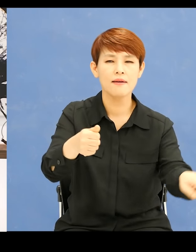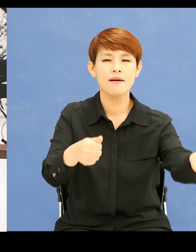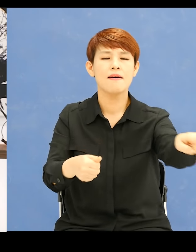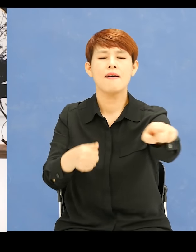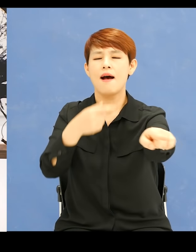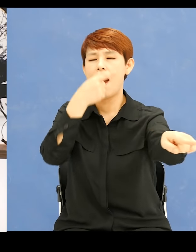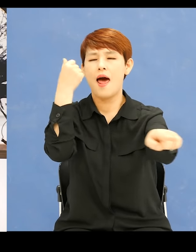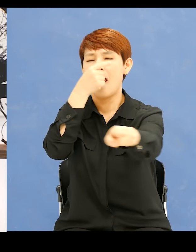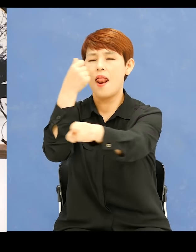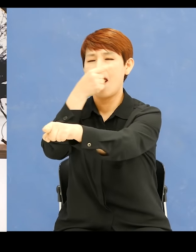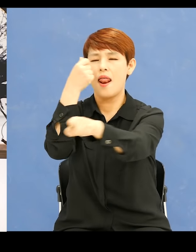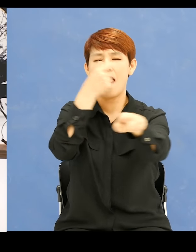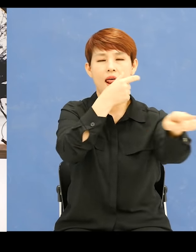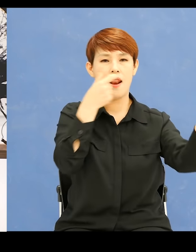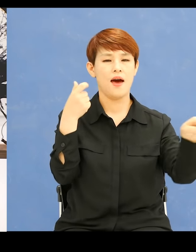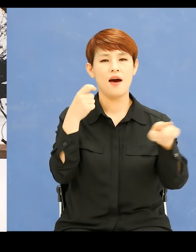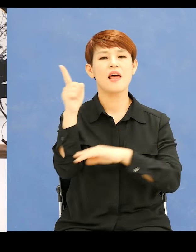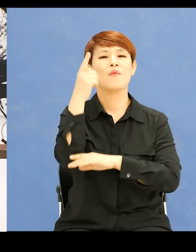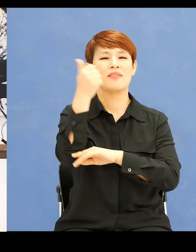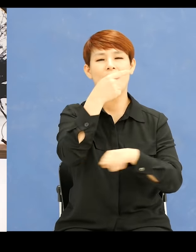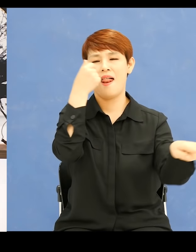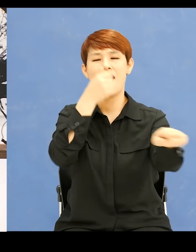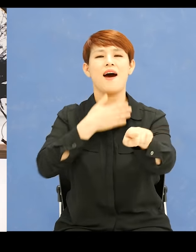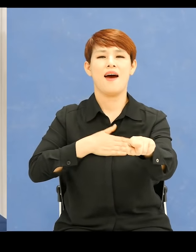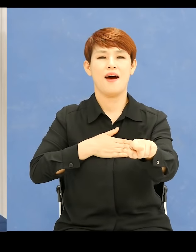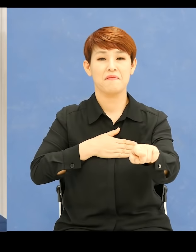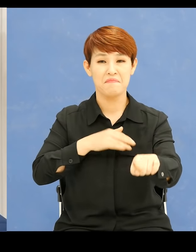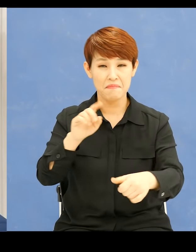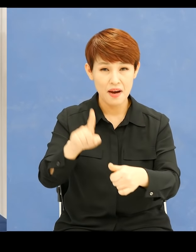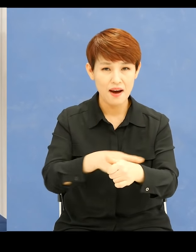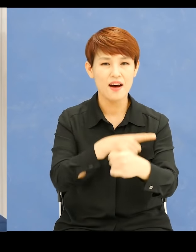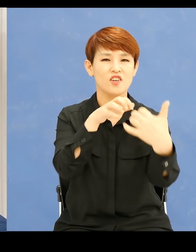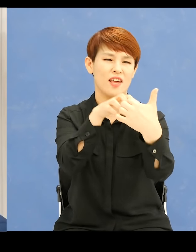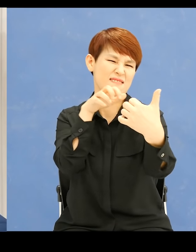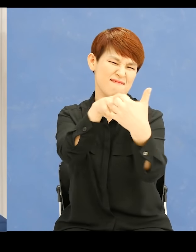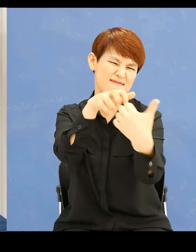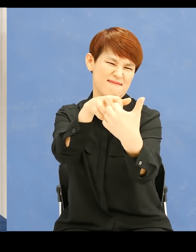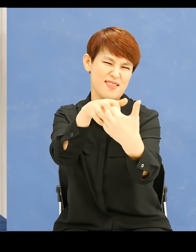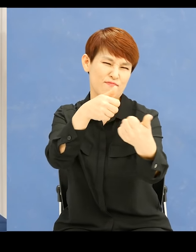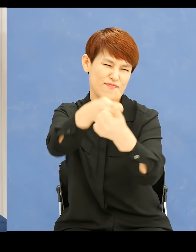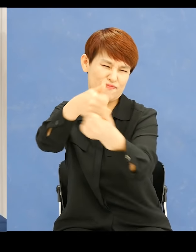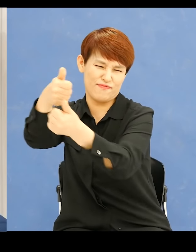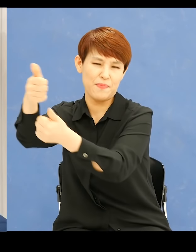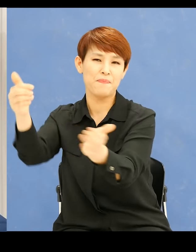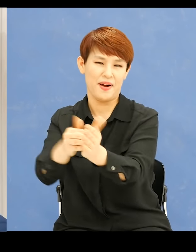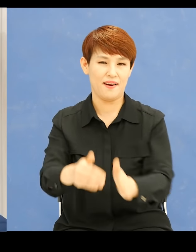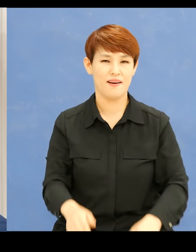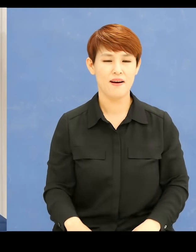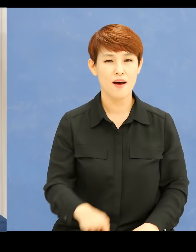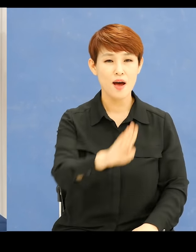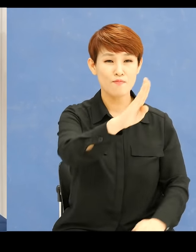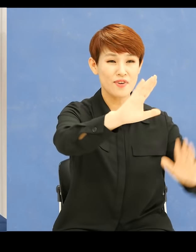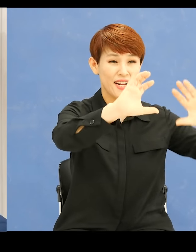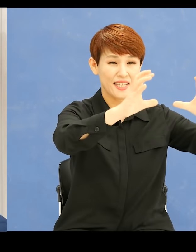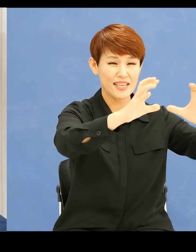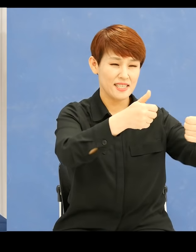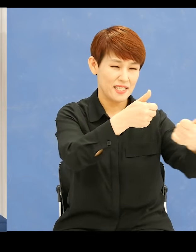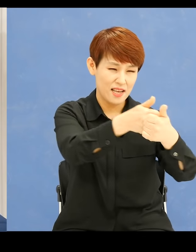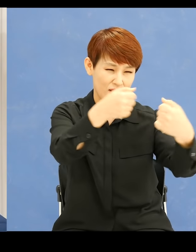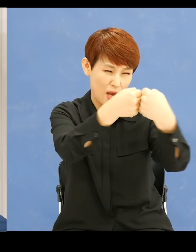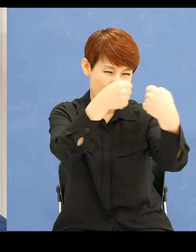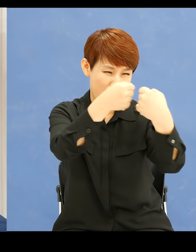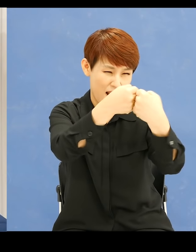감고도 거기에서 전쟁에서 다윗은 다 통솔하고 이길 수 있었던. 그래서 성경에 보면은 다윗이 블레셋하고 싸웠던